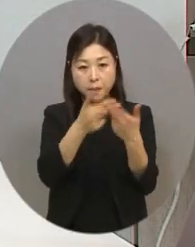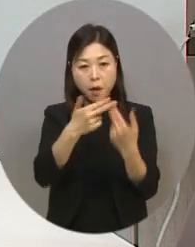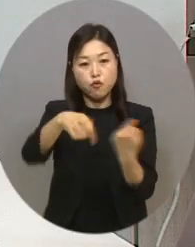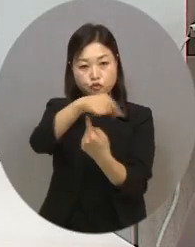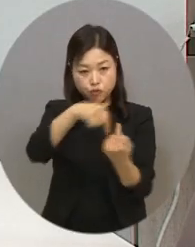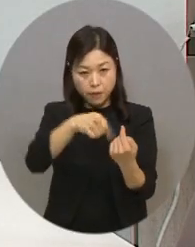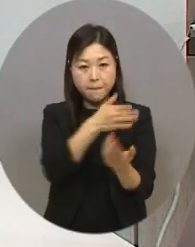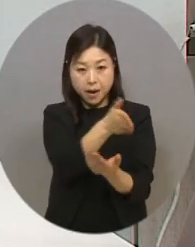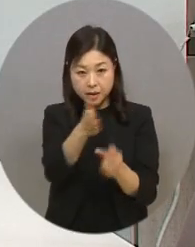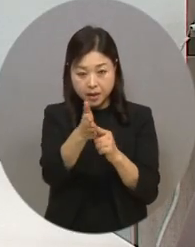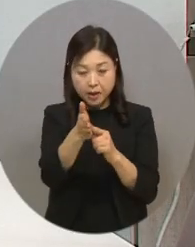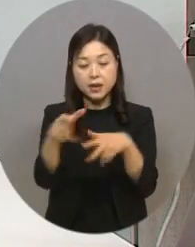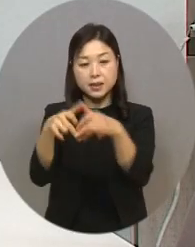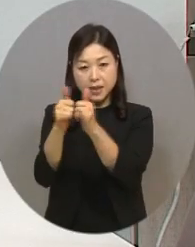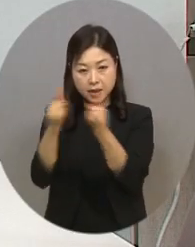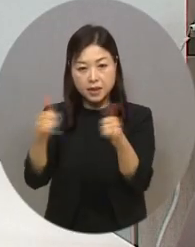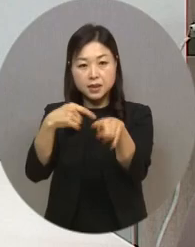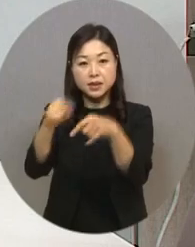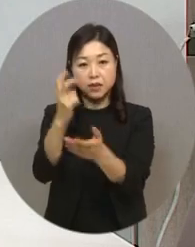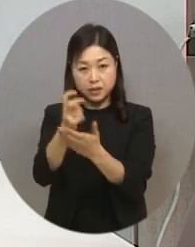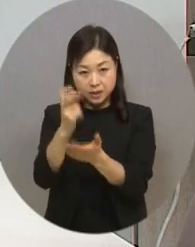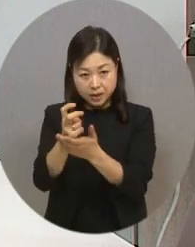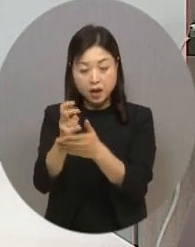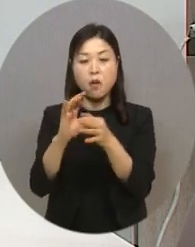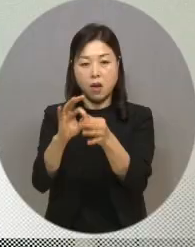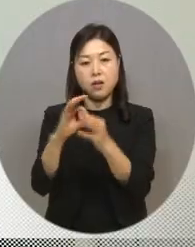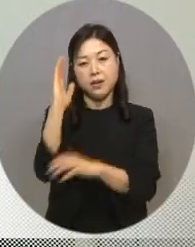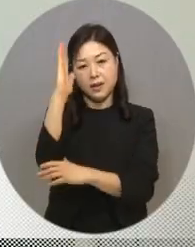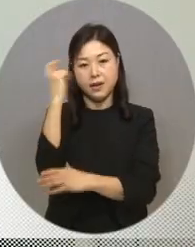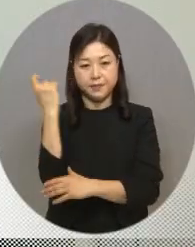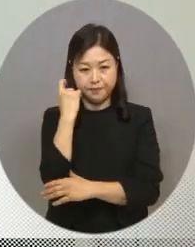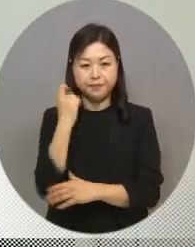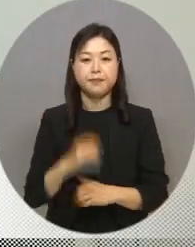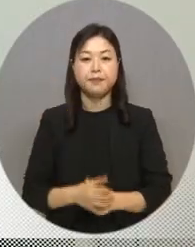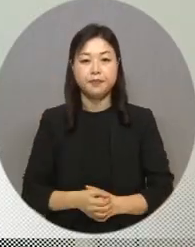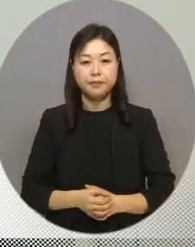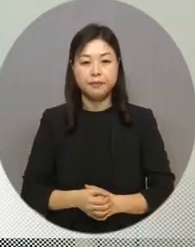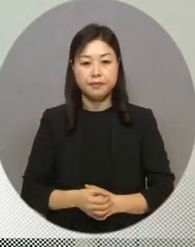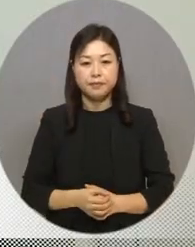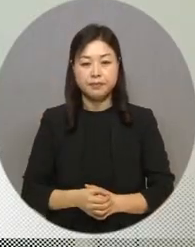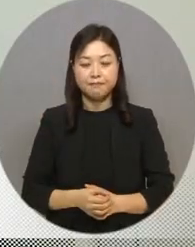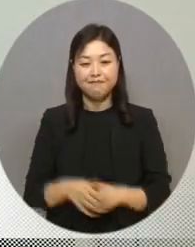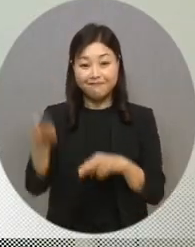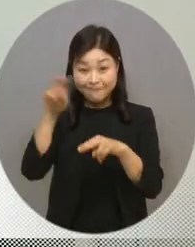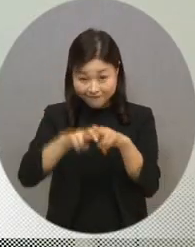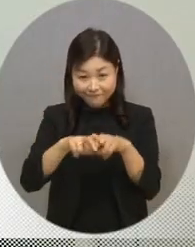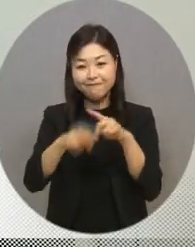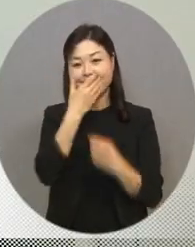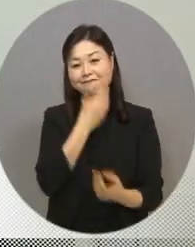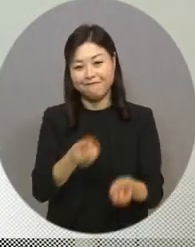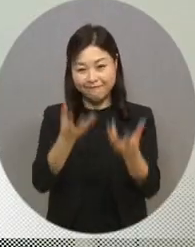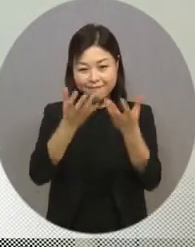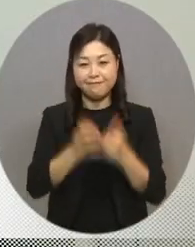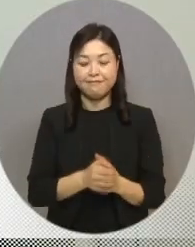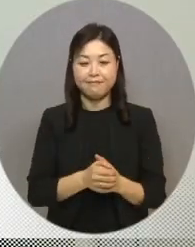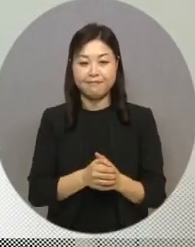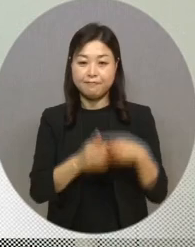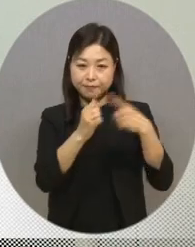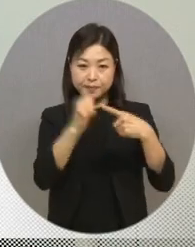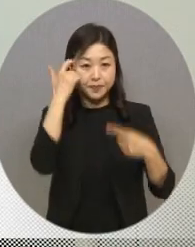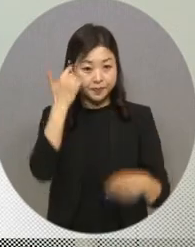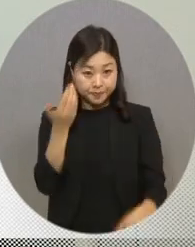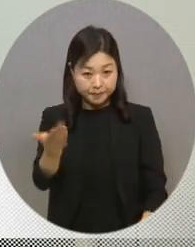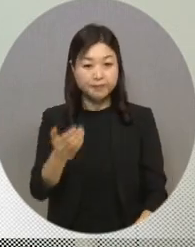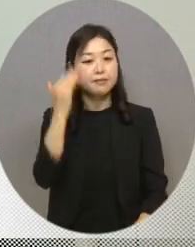현재 장애인 정책에 대한 이야기를 들어봤습니다. 먼저 취임되신 거 축하드리고요. 가장 먼저 첫 번째